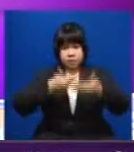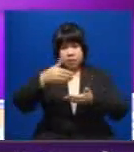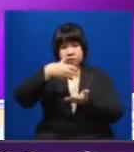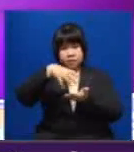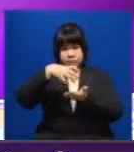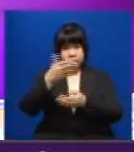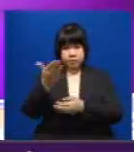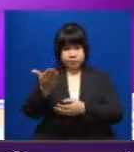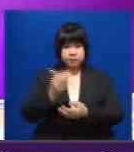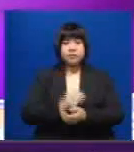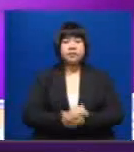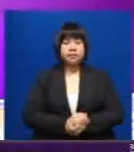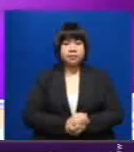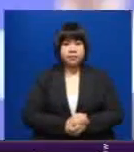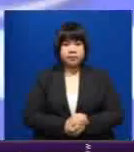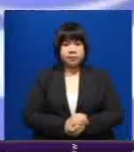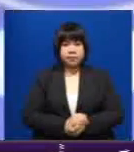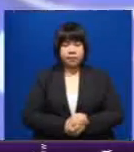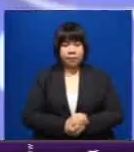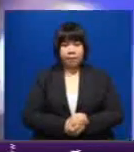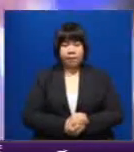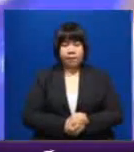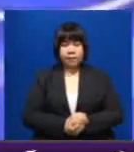รายละเอียดได้จากรายงานค่ะ